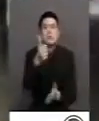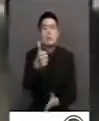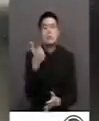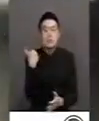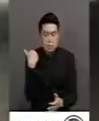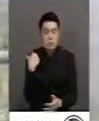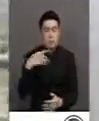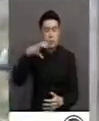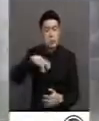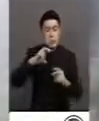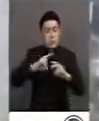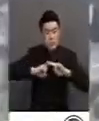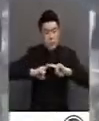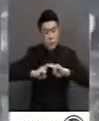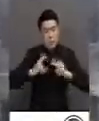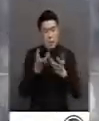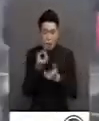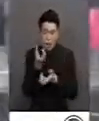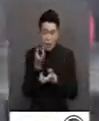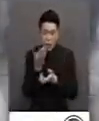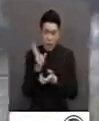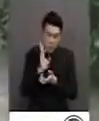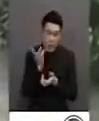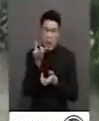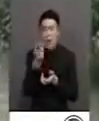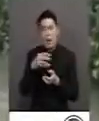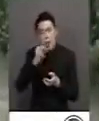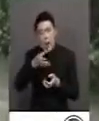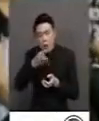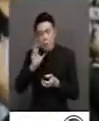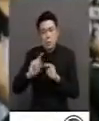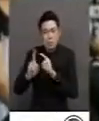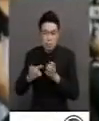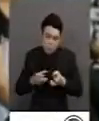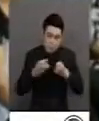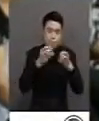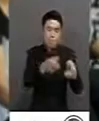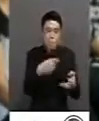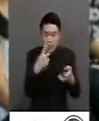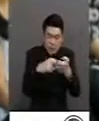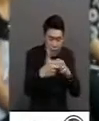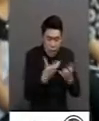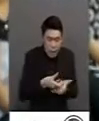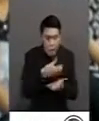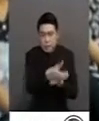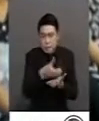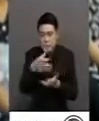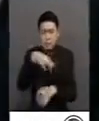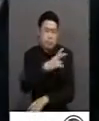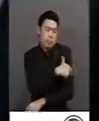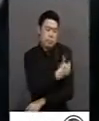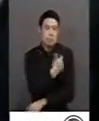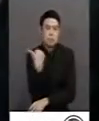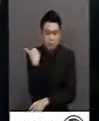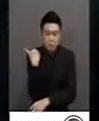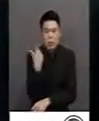ก็ยังมีหน่วยงานภาคเอกชนรับมอบข้าวสารเข้ากล่องน้ำดื่มเพื่อเตรียมให้กับผู้ประสบอุทกภัยแล้วก็ผู้ป่วยในโรงพยาบาลด้วยนะ